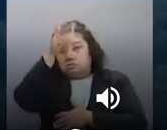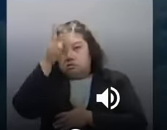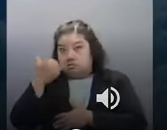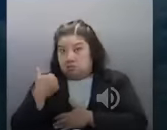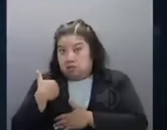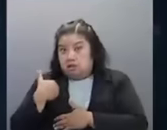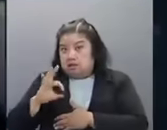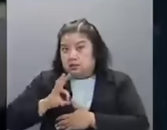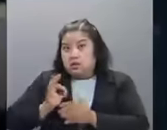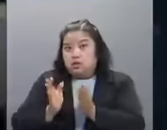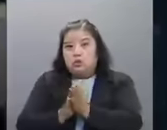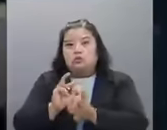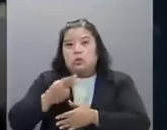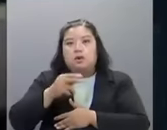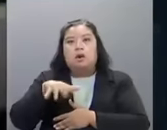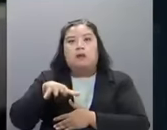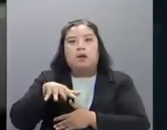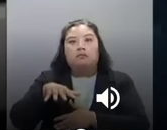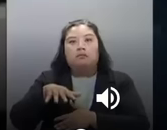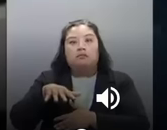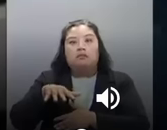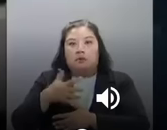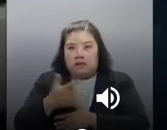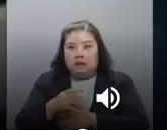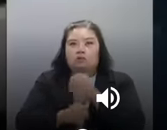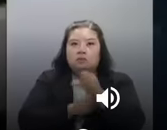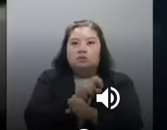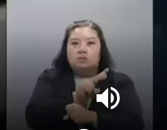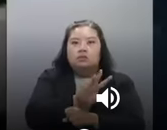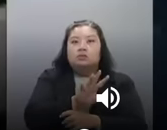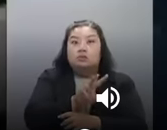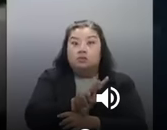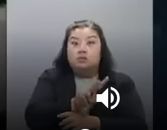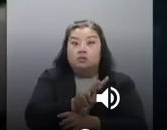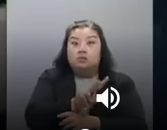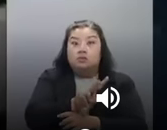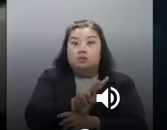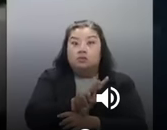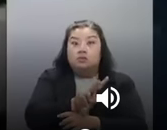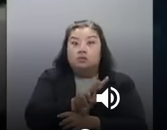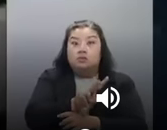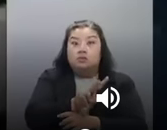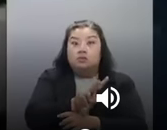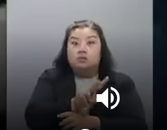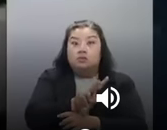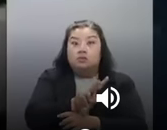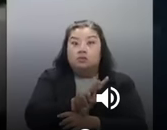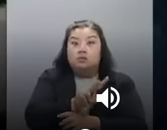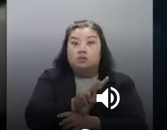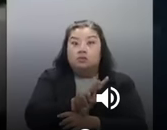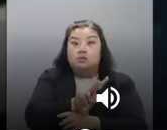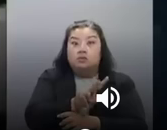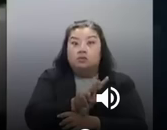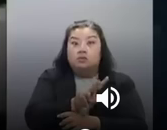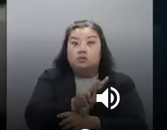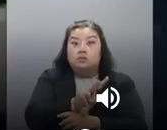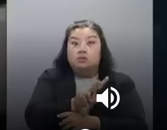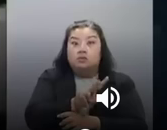25,000 คนปี2542เขาถูกจับกุมและตัด เจไว้ได้ในสองปอนด์เมย์เพื่อ